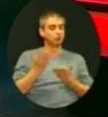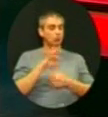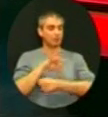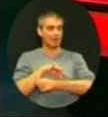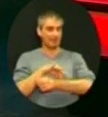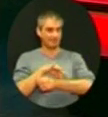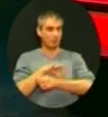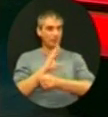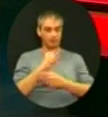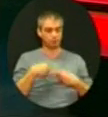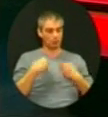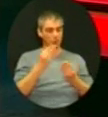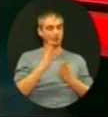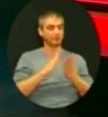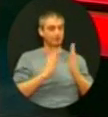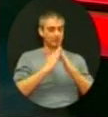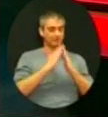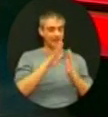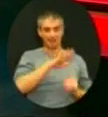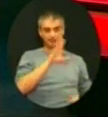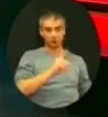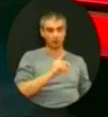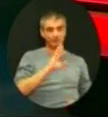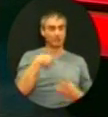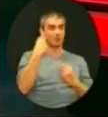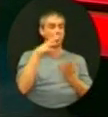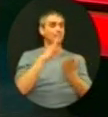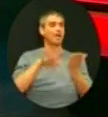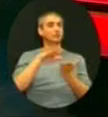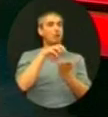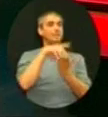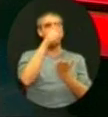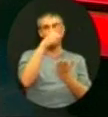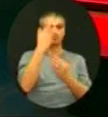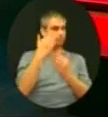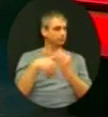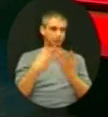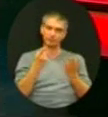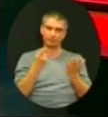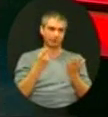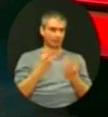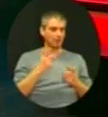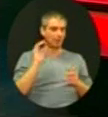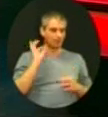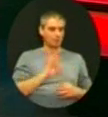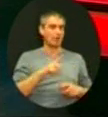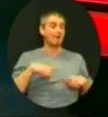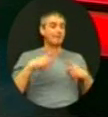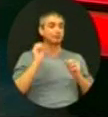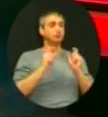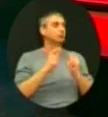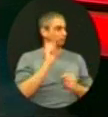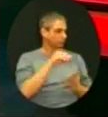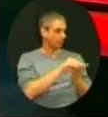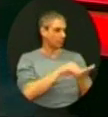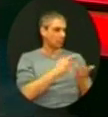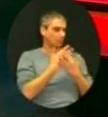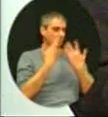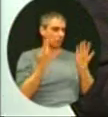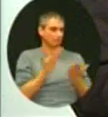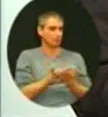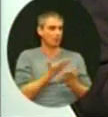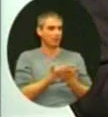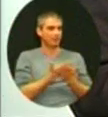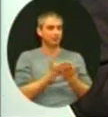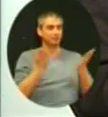בין מה שניתן לתושבי הדרום לבין מה שניתן באזור המרכז, בסופו של דבר עולה בחיי אדם לא פחות. יש נתונים ברורים